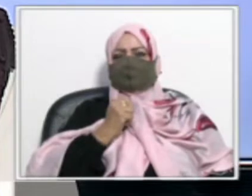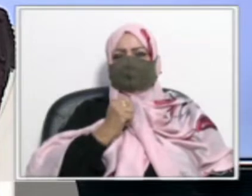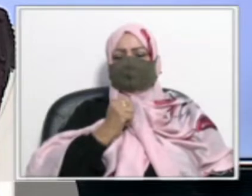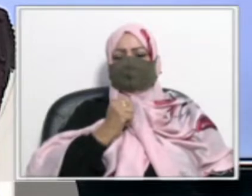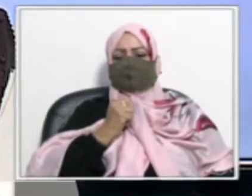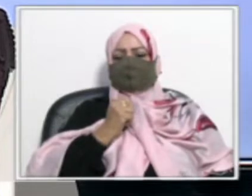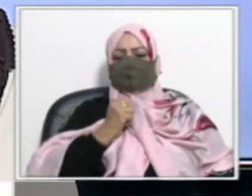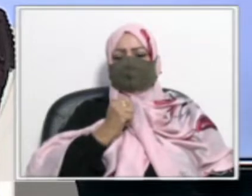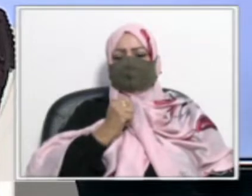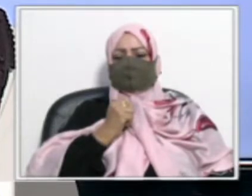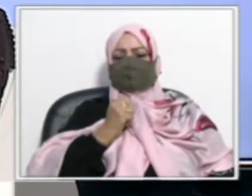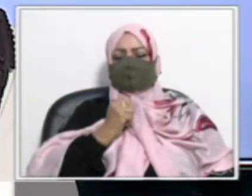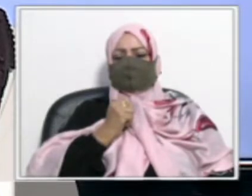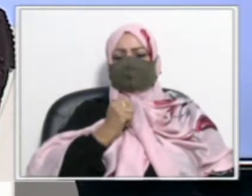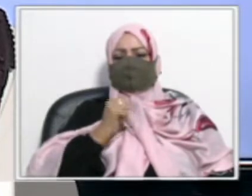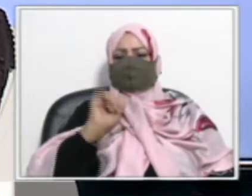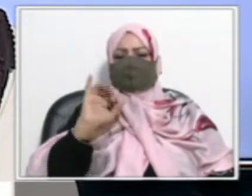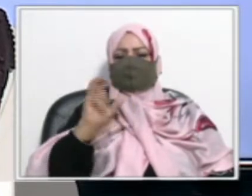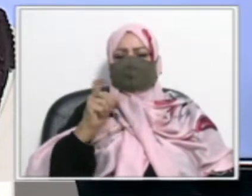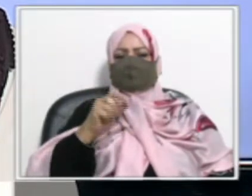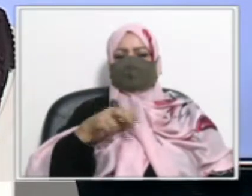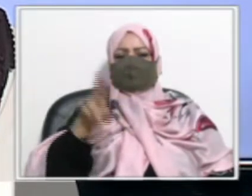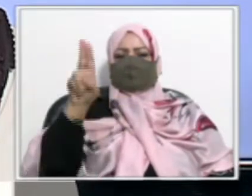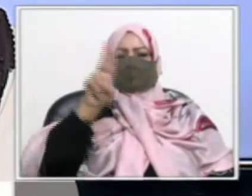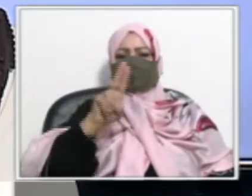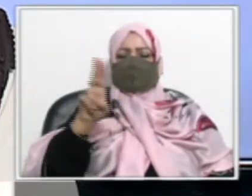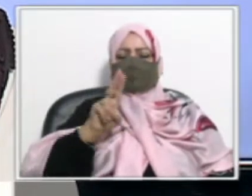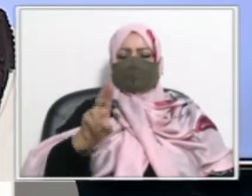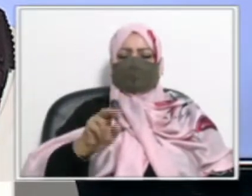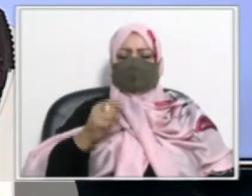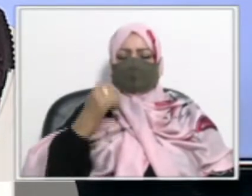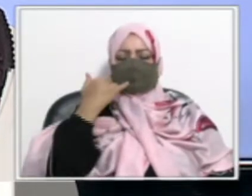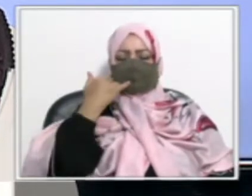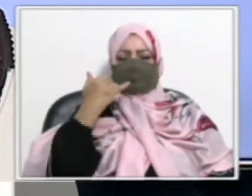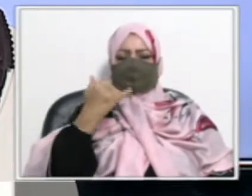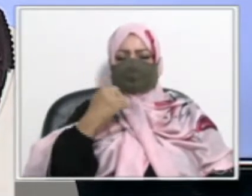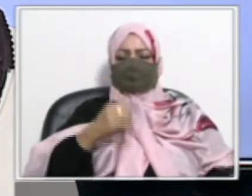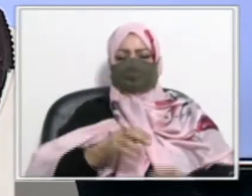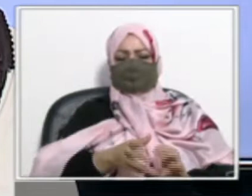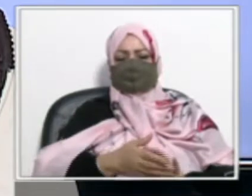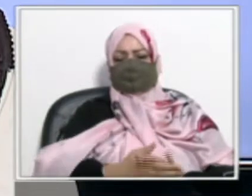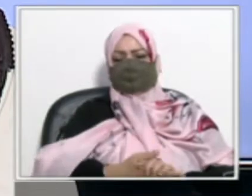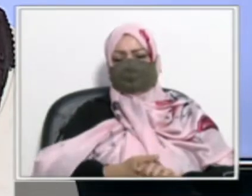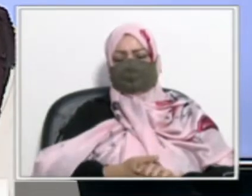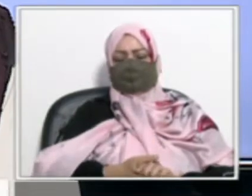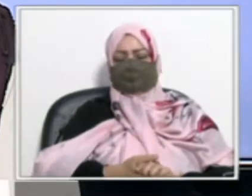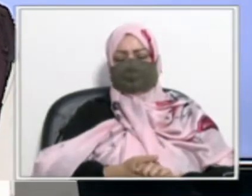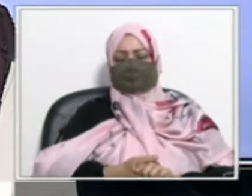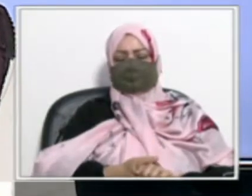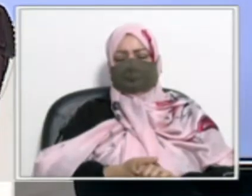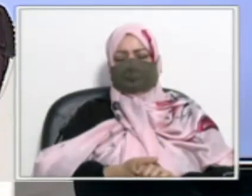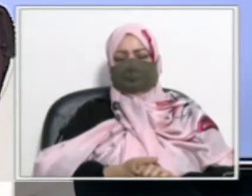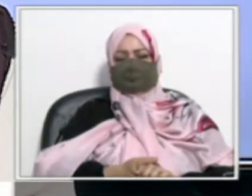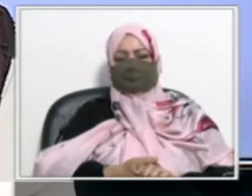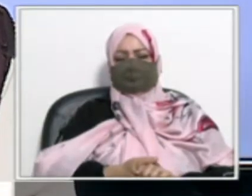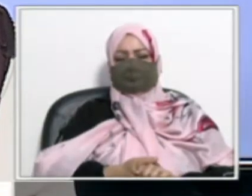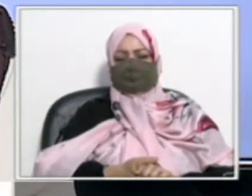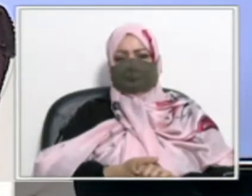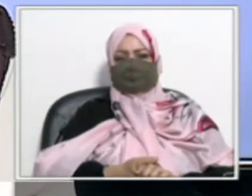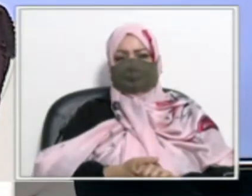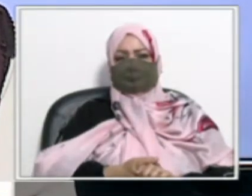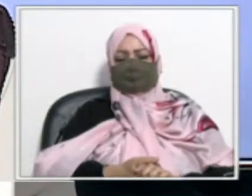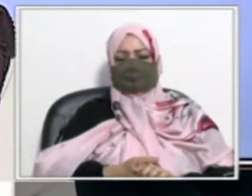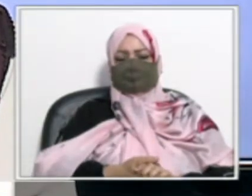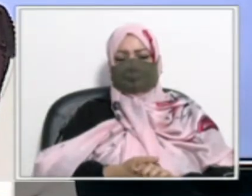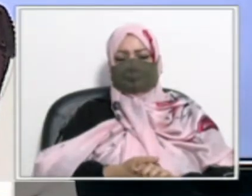الأخ محمد، ألو يا حضرة الشيخ. تفضل أخ محمد. يرحالك. لا سلوك بالله يا حضرة الشيخ، أفضل ليك على سيارة المصرف